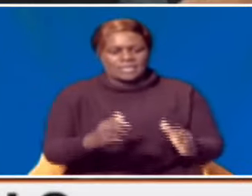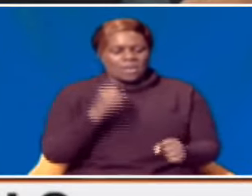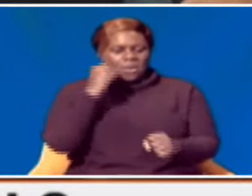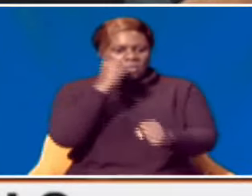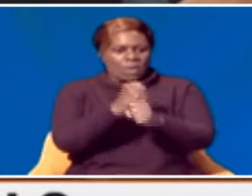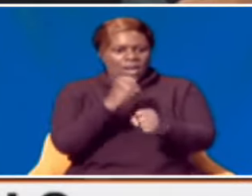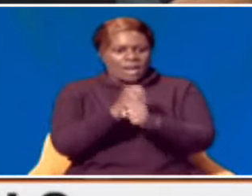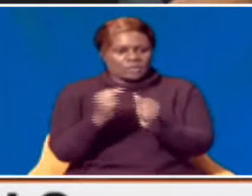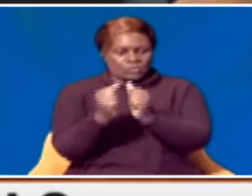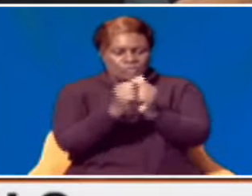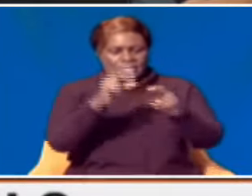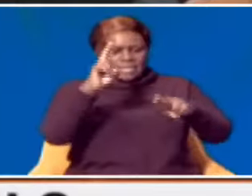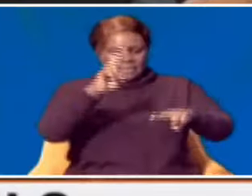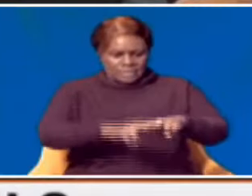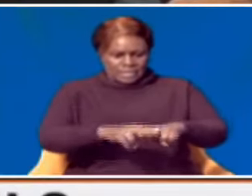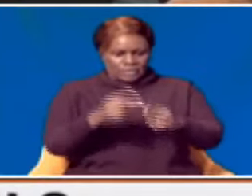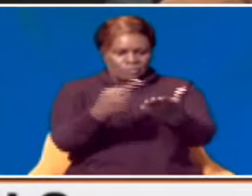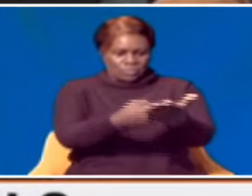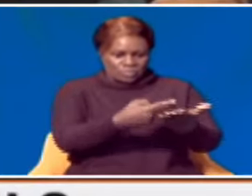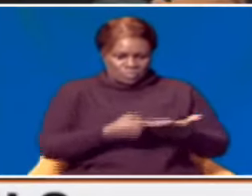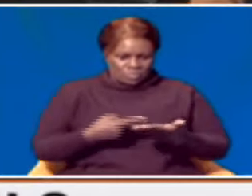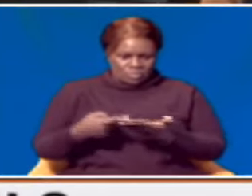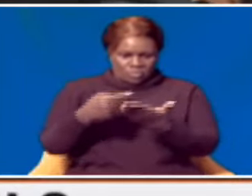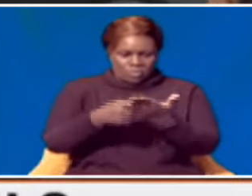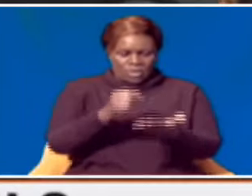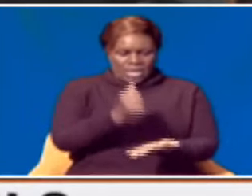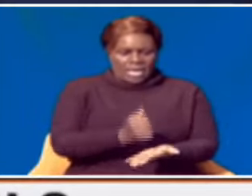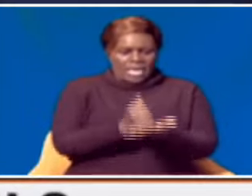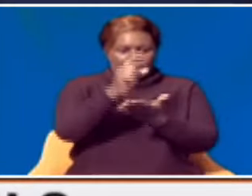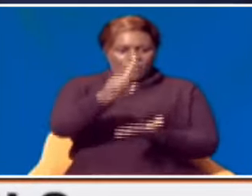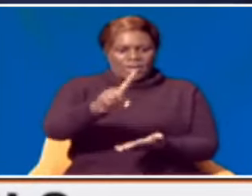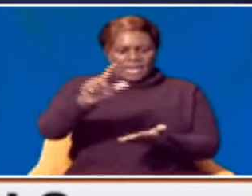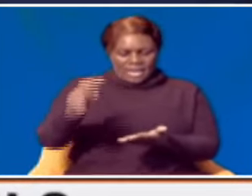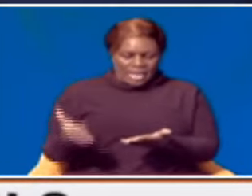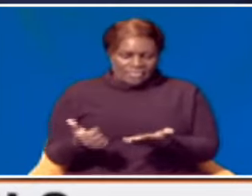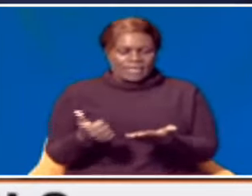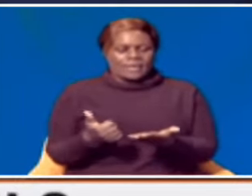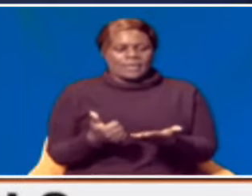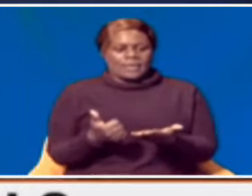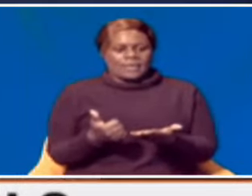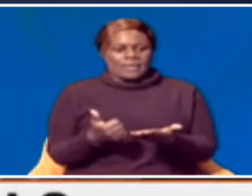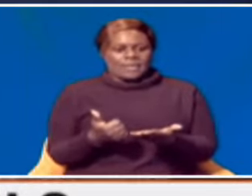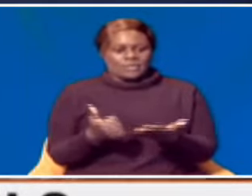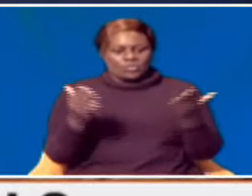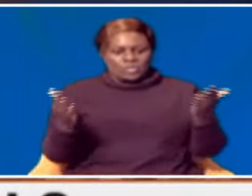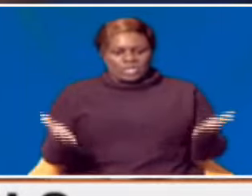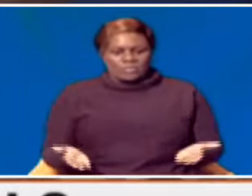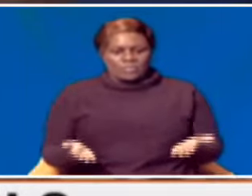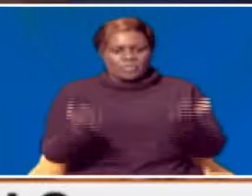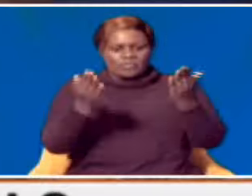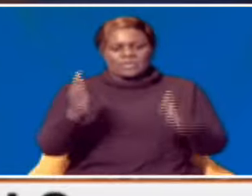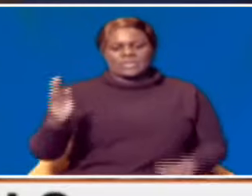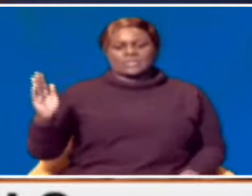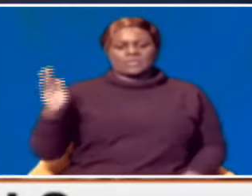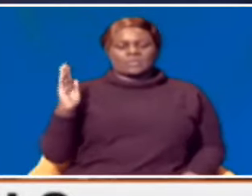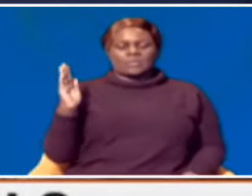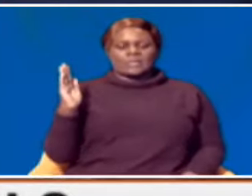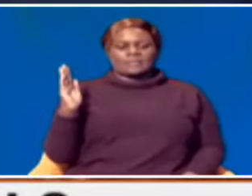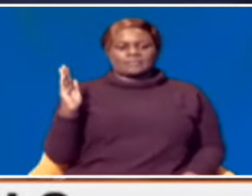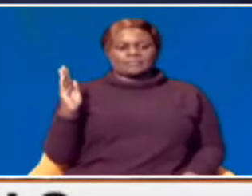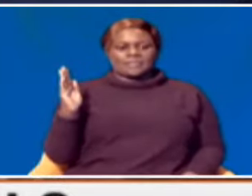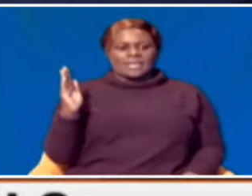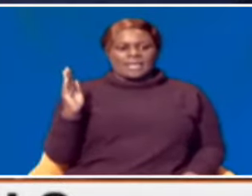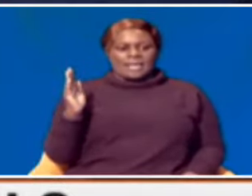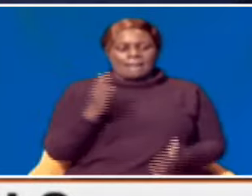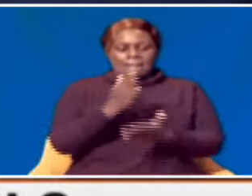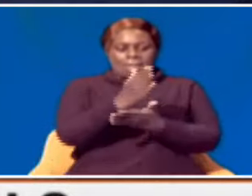pamoja, tukae chini, tuongee pamoja, tusaidiane pale ambapo tutaweza ili kuweza kuimarisha hali ya usalama. Katika upande